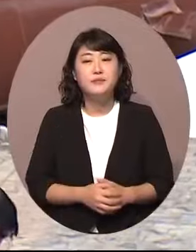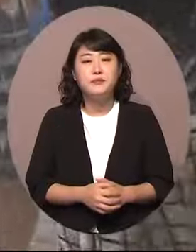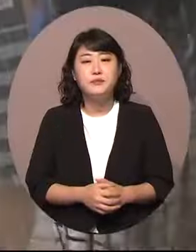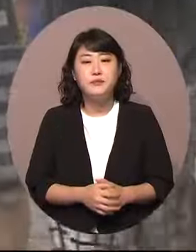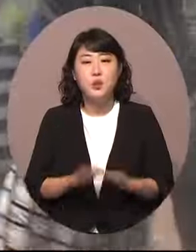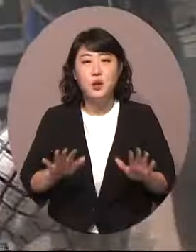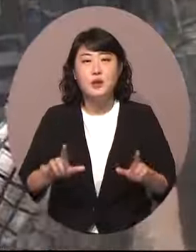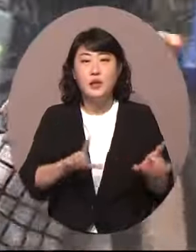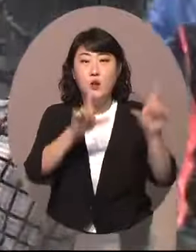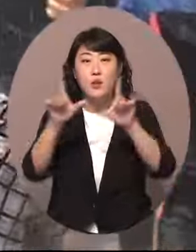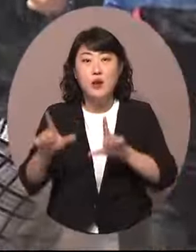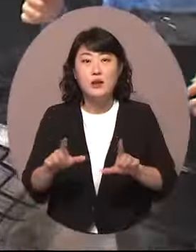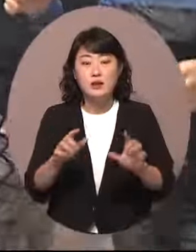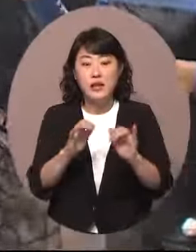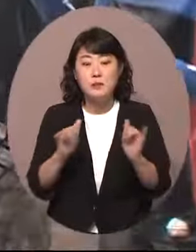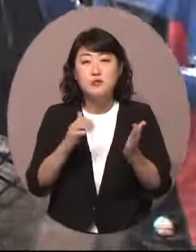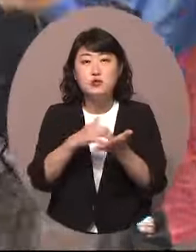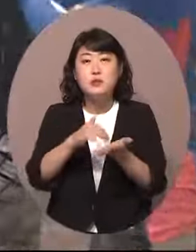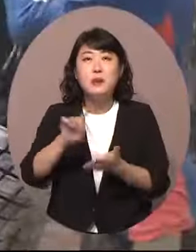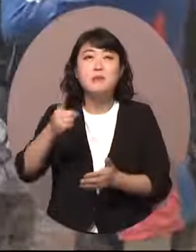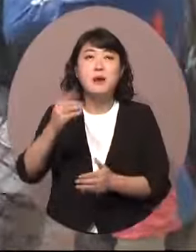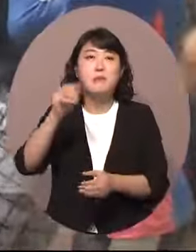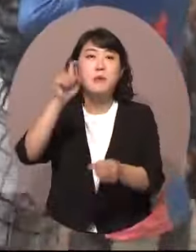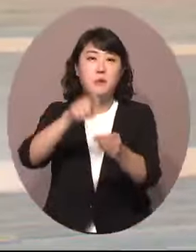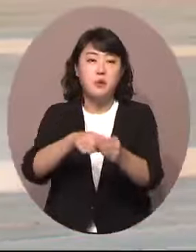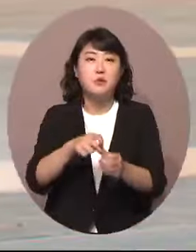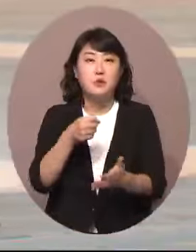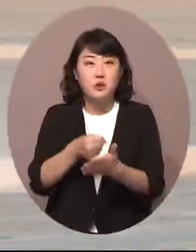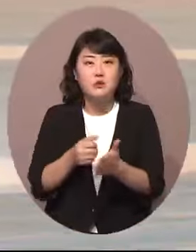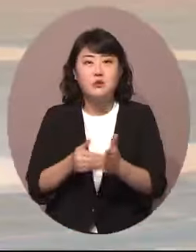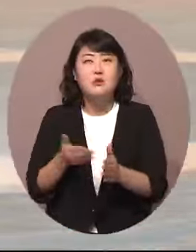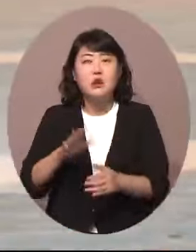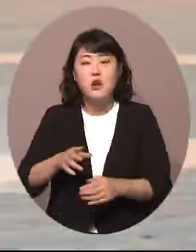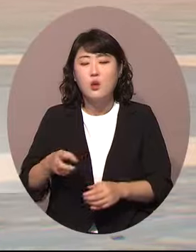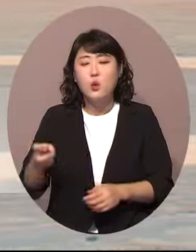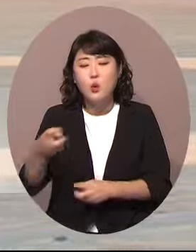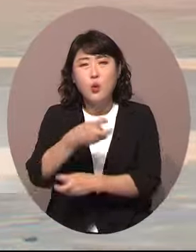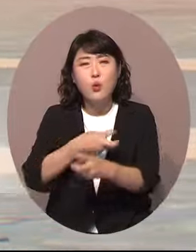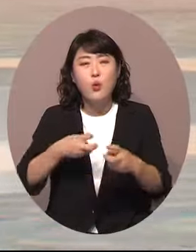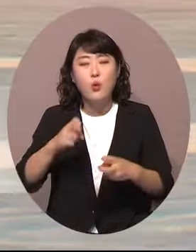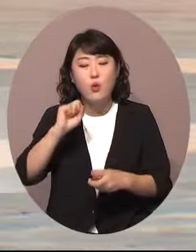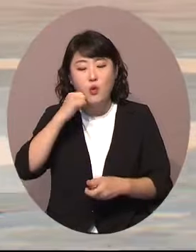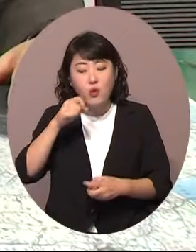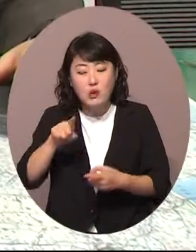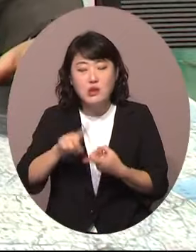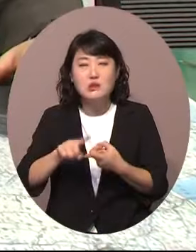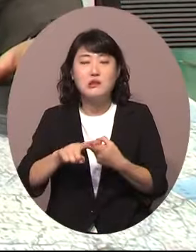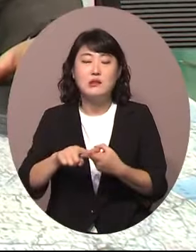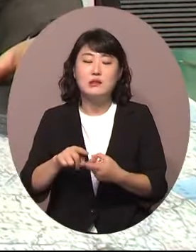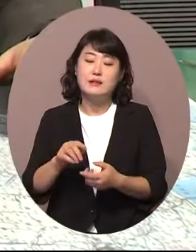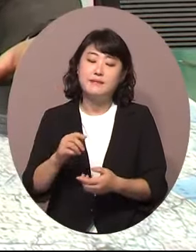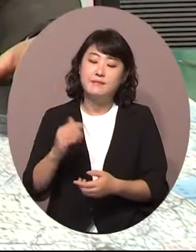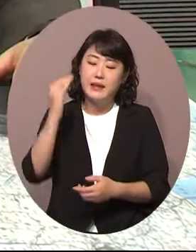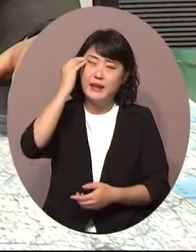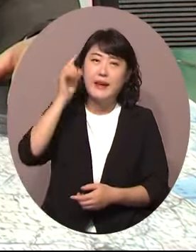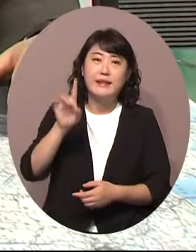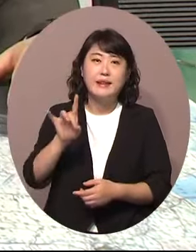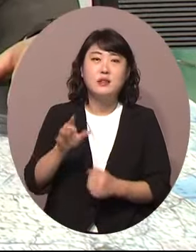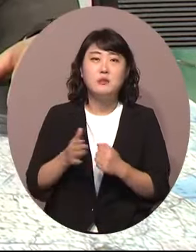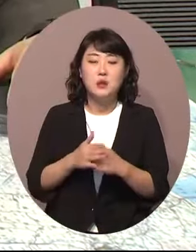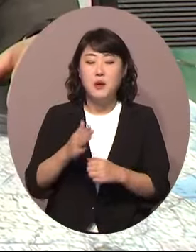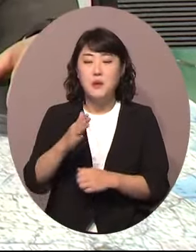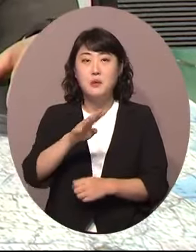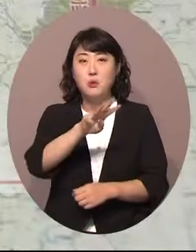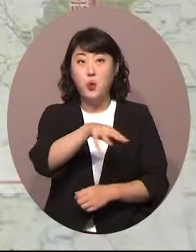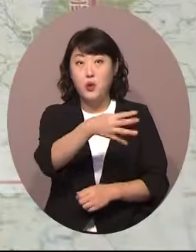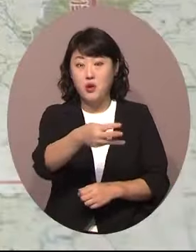유치를 목표로 잡았습니다 하지만 취약한 교통망은 걸림 돌인데 충남도가이 문제를 해결하기 위해 보령과 대전을